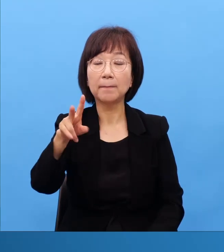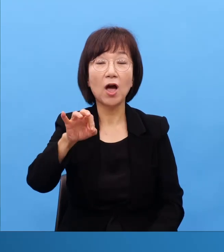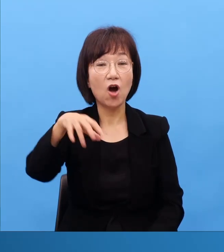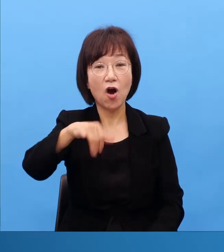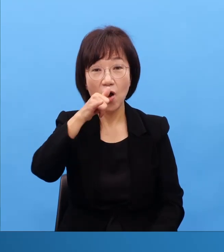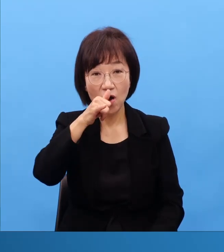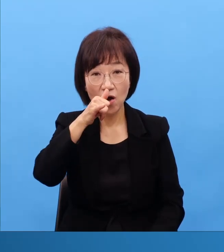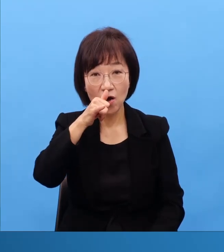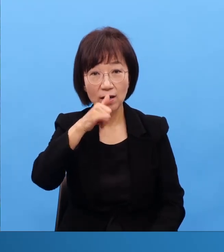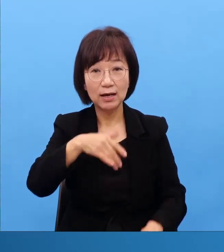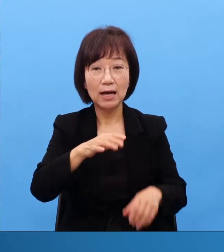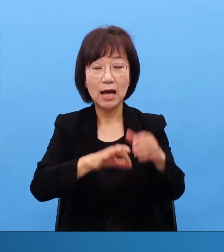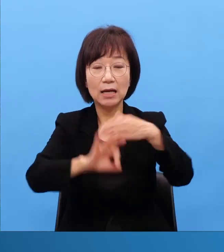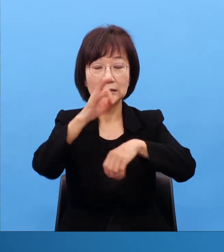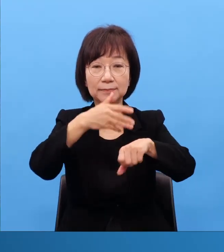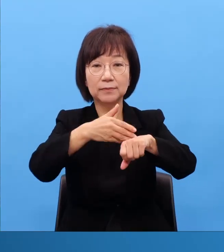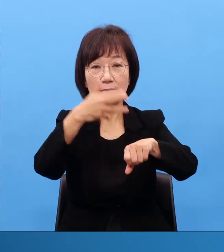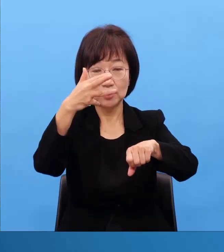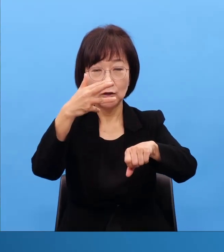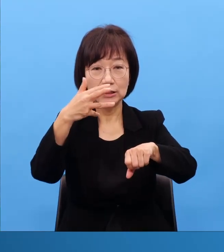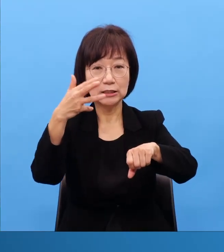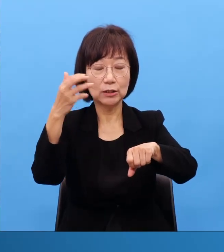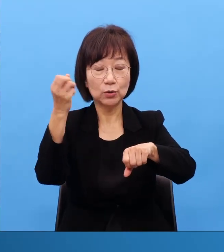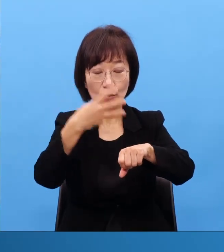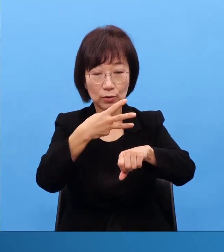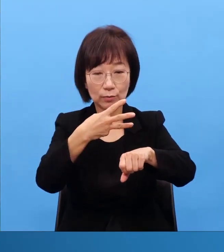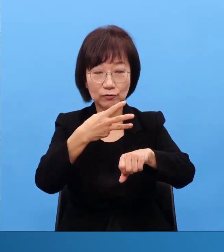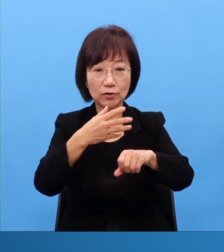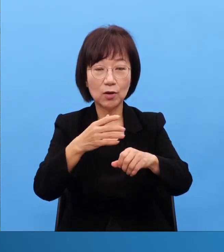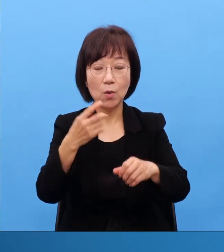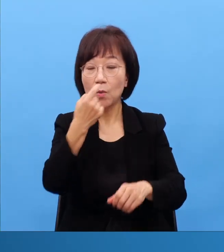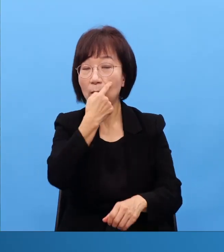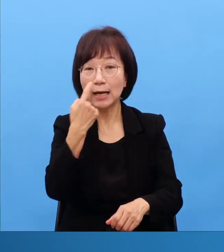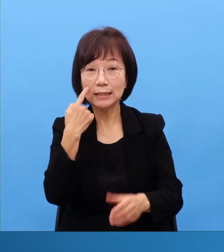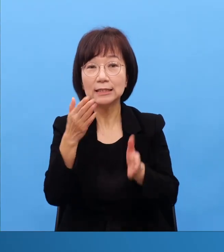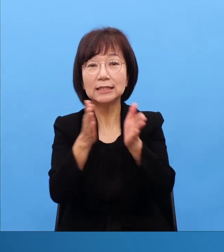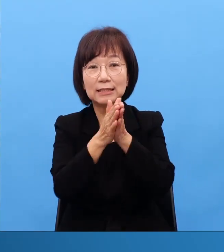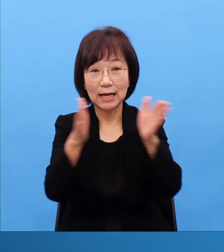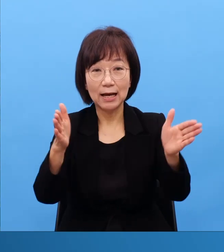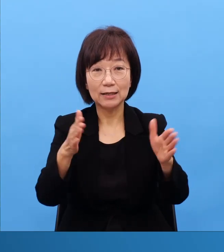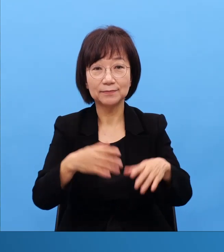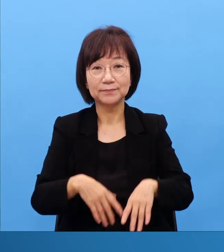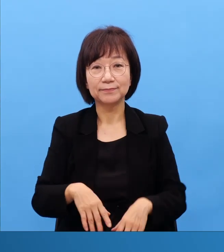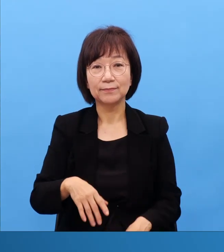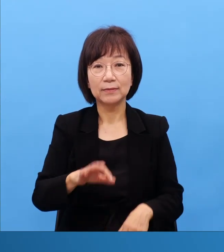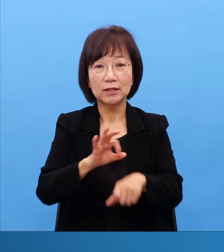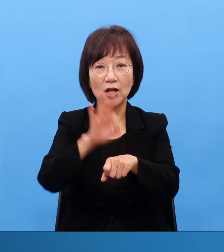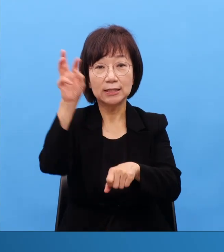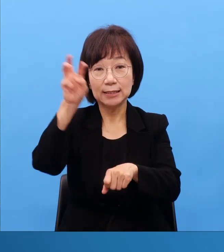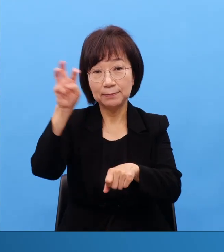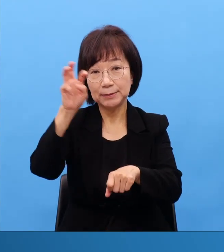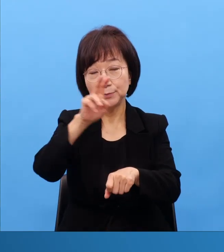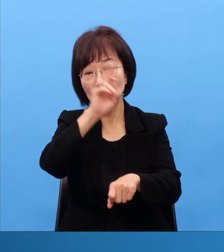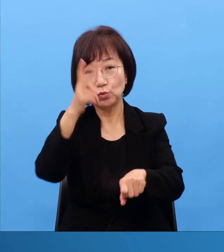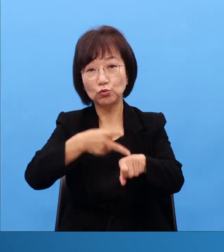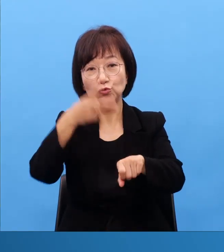확인이 시작되며 오전 10시 30분 1강, 이어 오후 2시부터 2강과 3강 메시지가